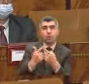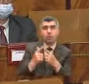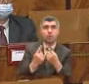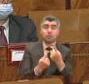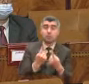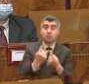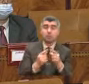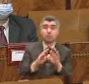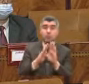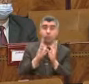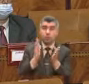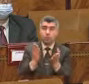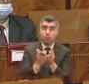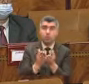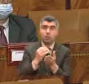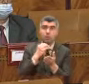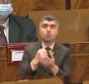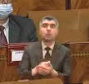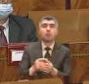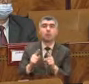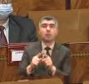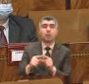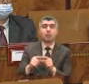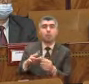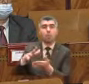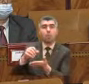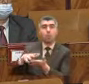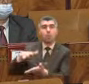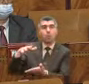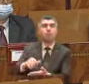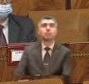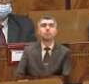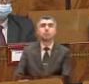يعني منه باستعمال الغاز البيتان، ولكن كيبقى